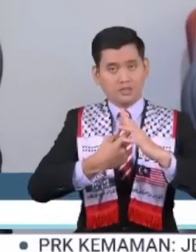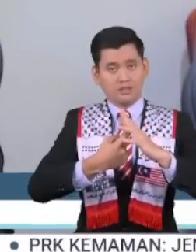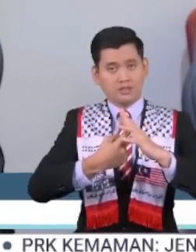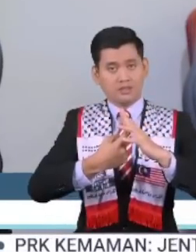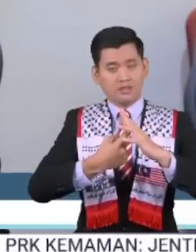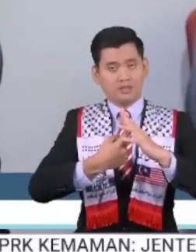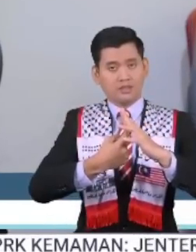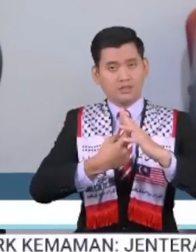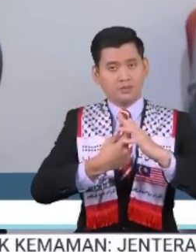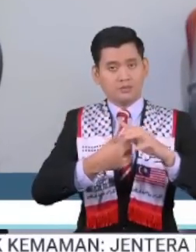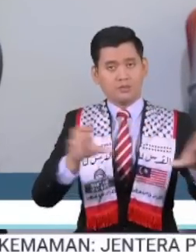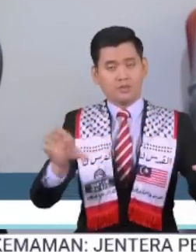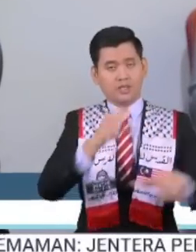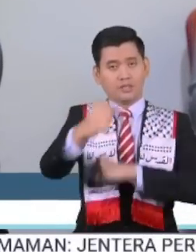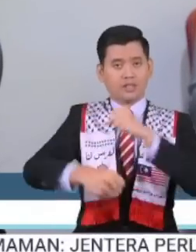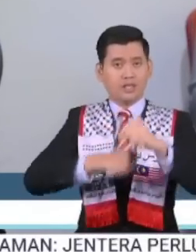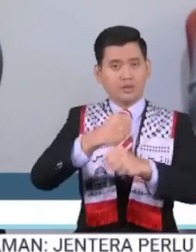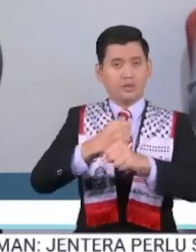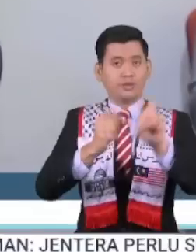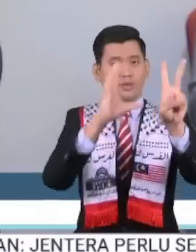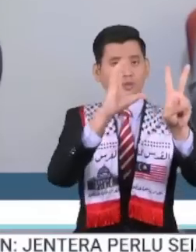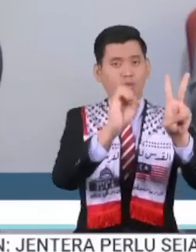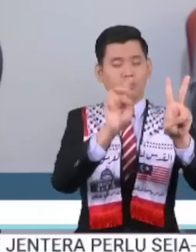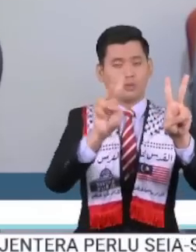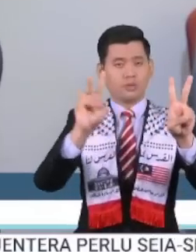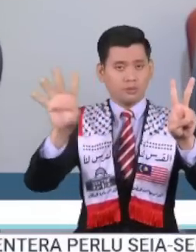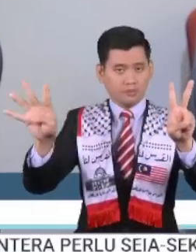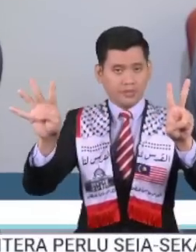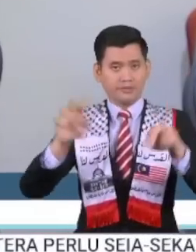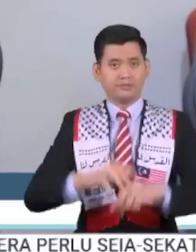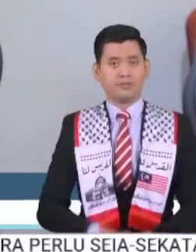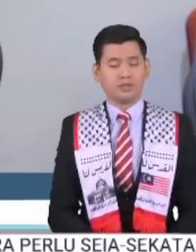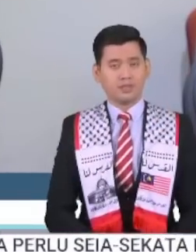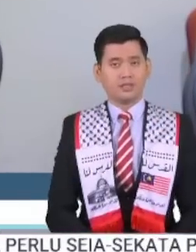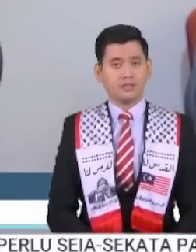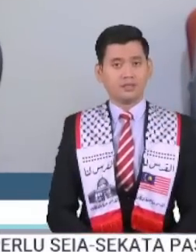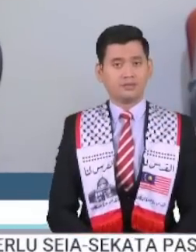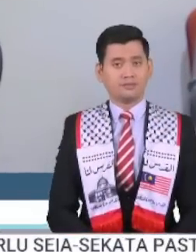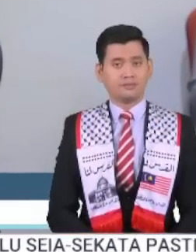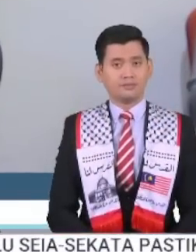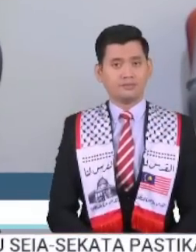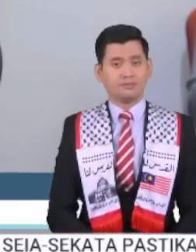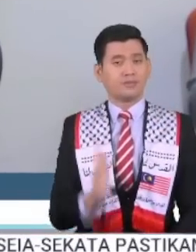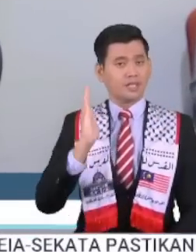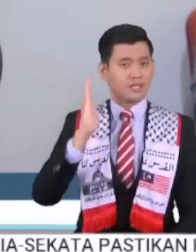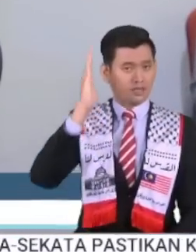pun dah siap, cuma menunggu equipment dan